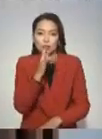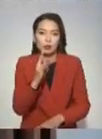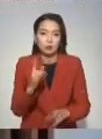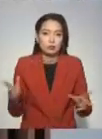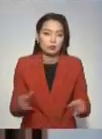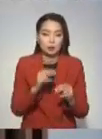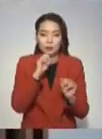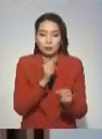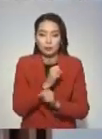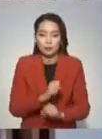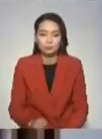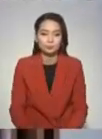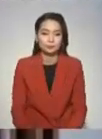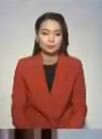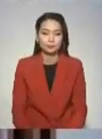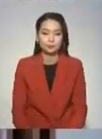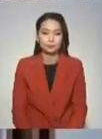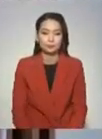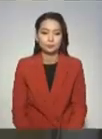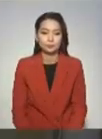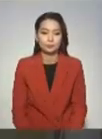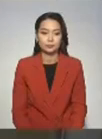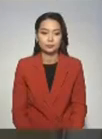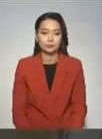алып қалу мүмкін болмады дейді дәрігерлер.